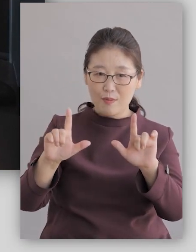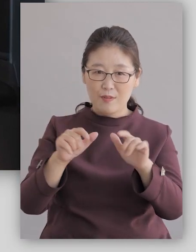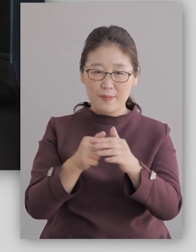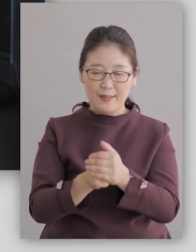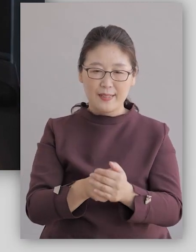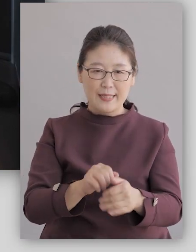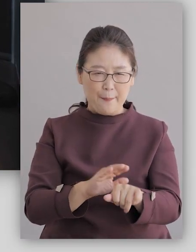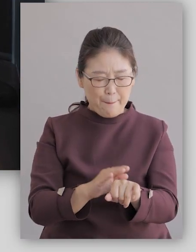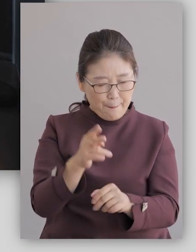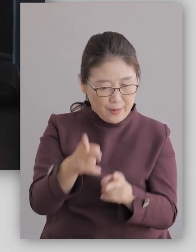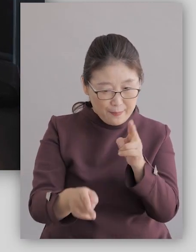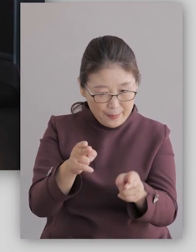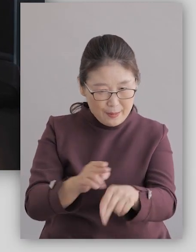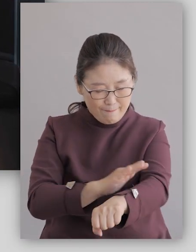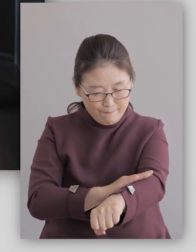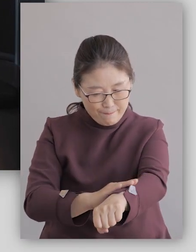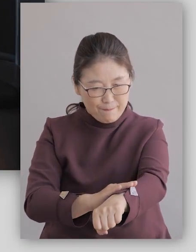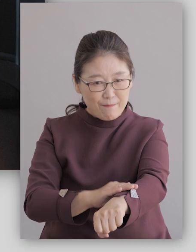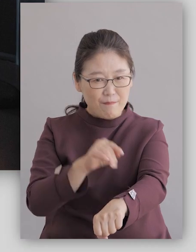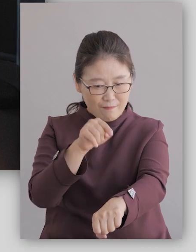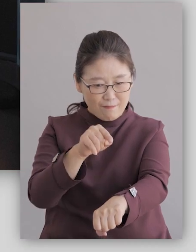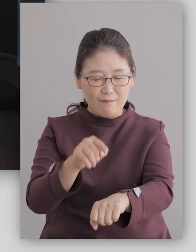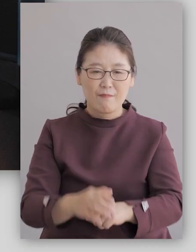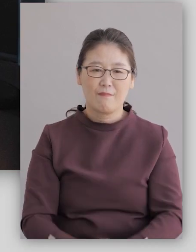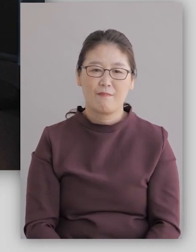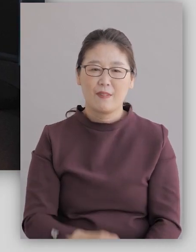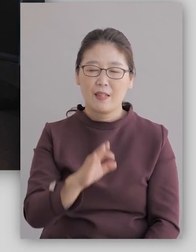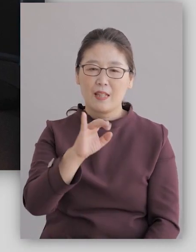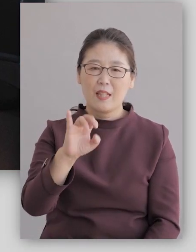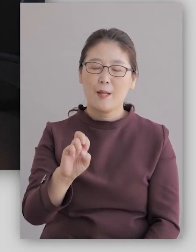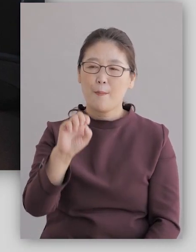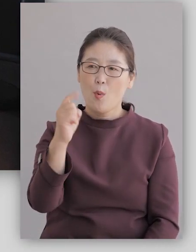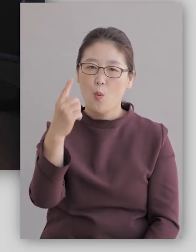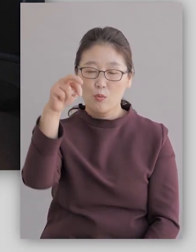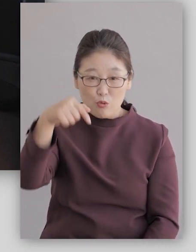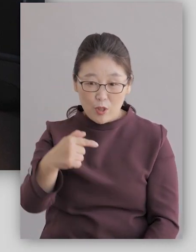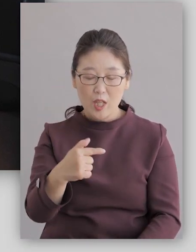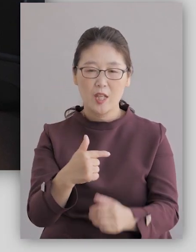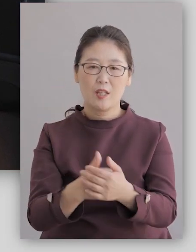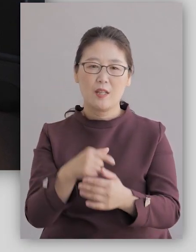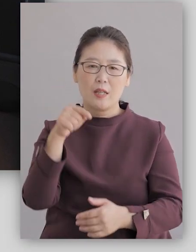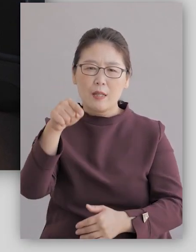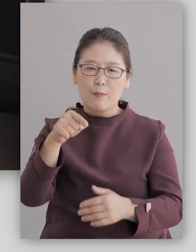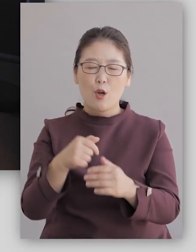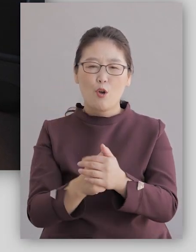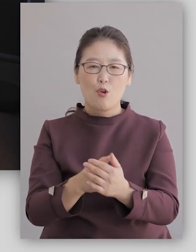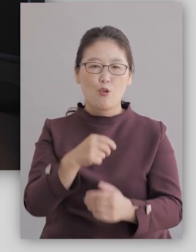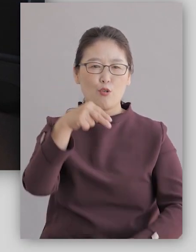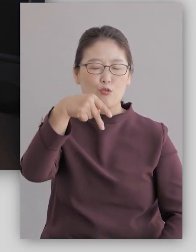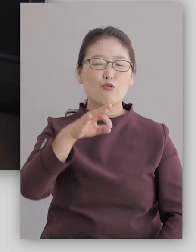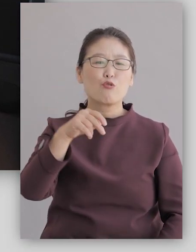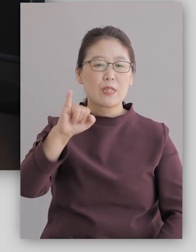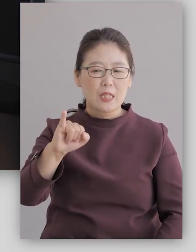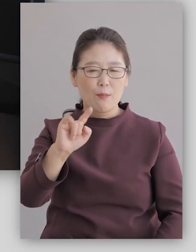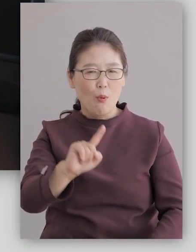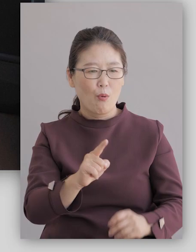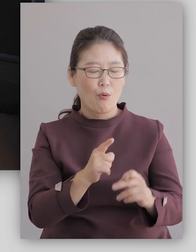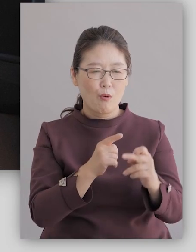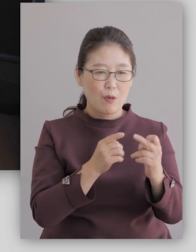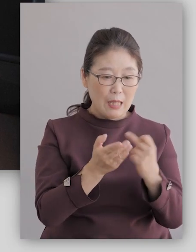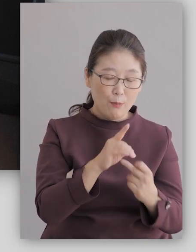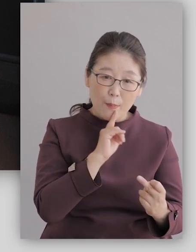해석을 해서 이렇게 남긴 이몽순 작가님의 숭시, 제주어이죠. 징후에 대한